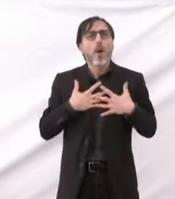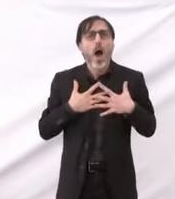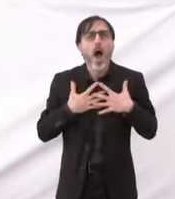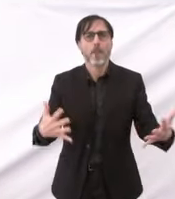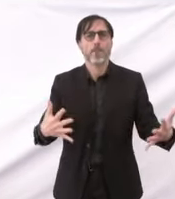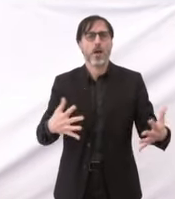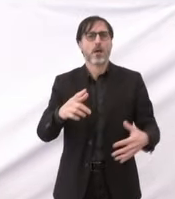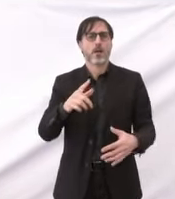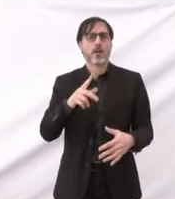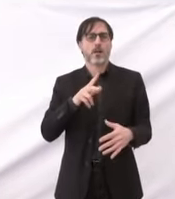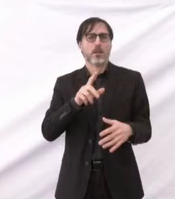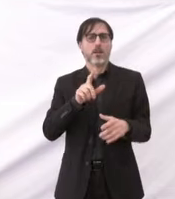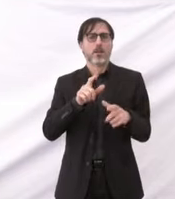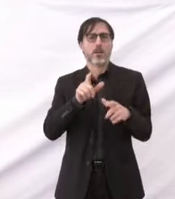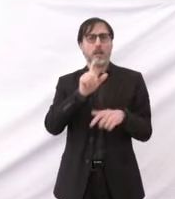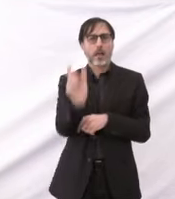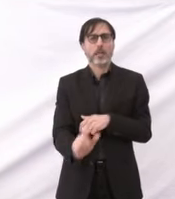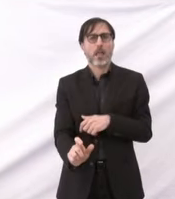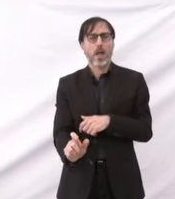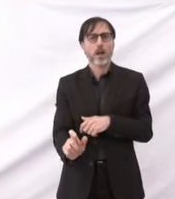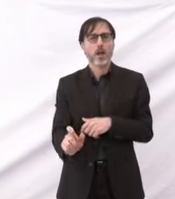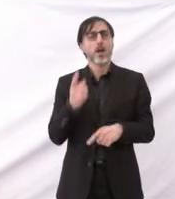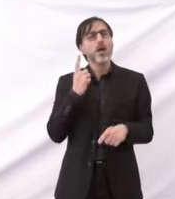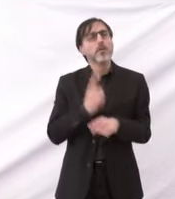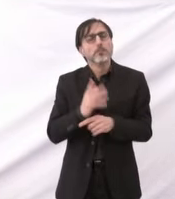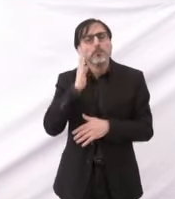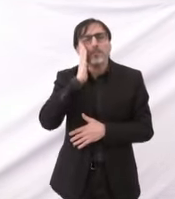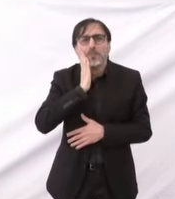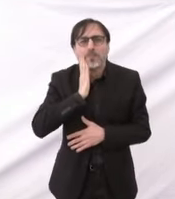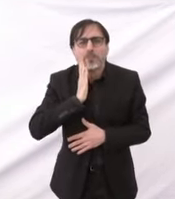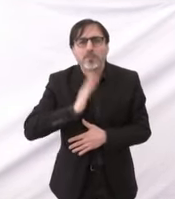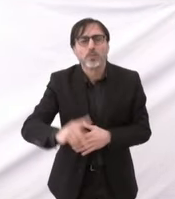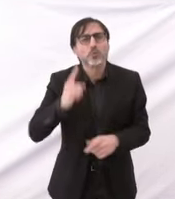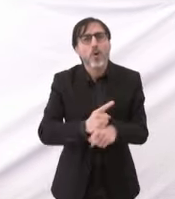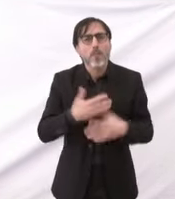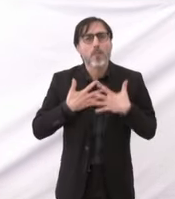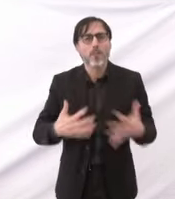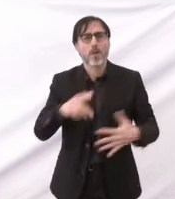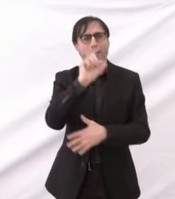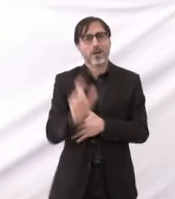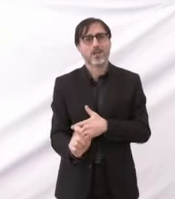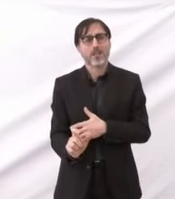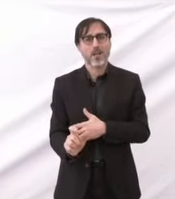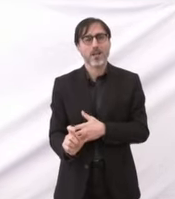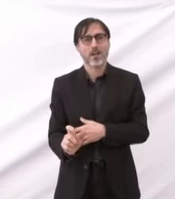il nostro paese. Vi prego, dobbiamo amare il nostro paese.